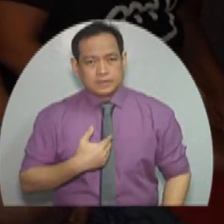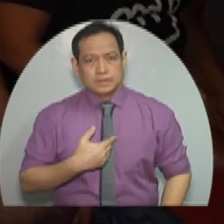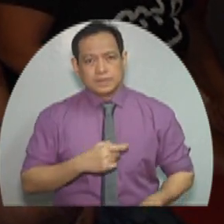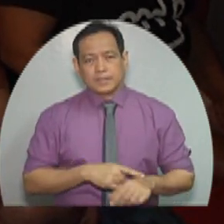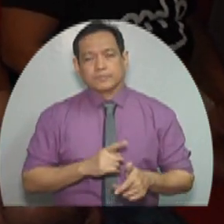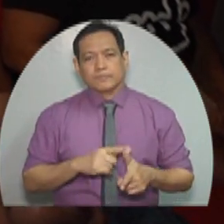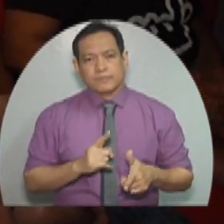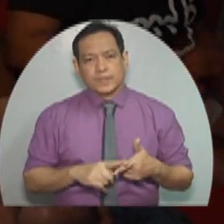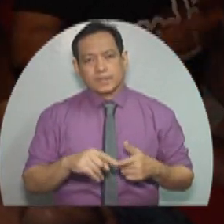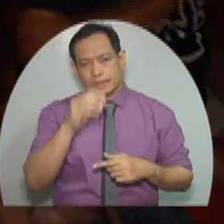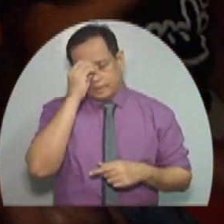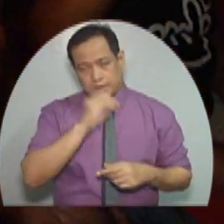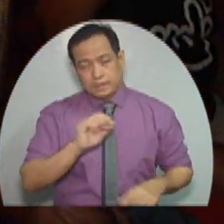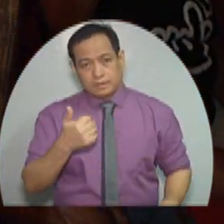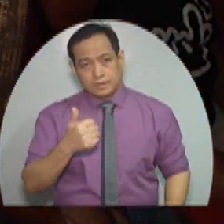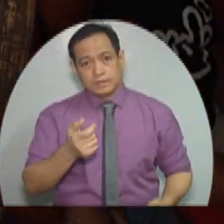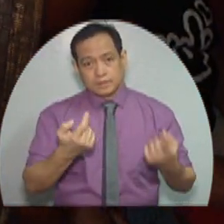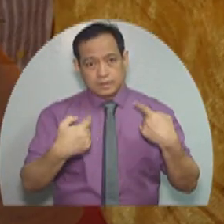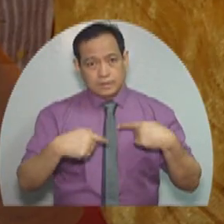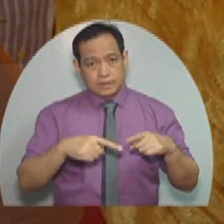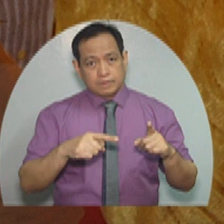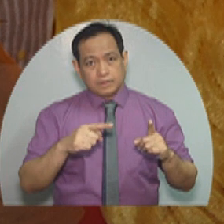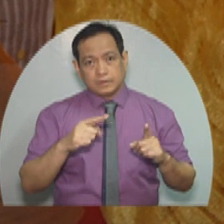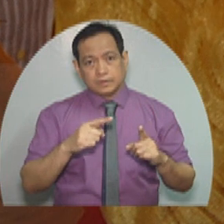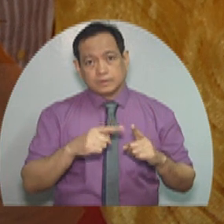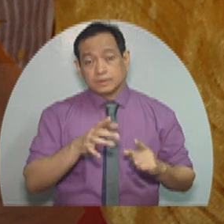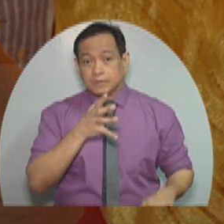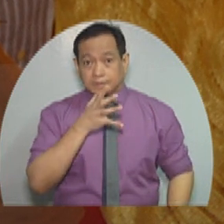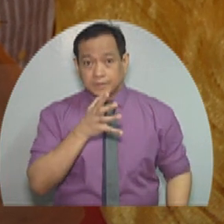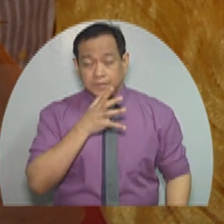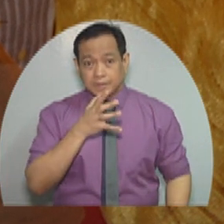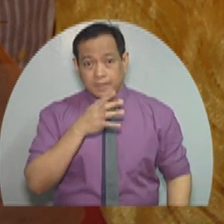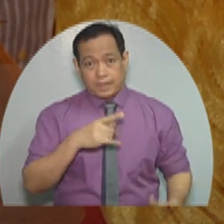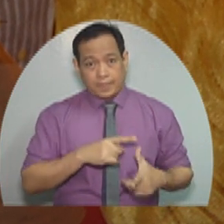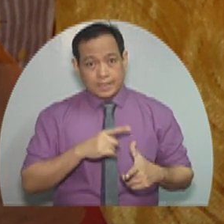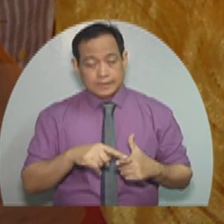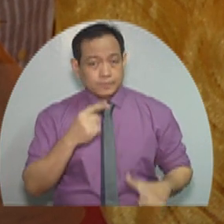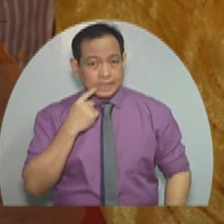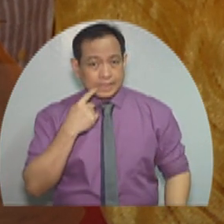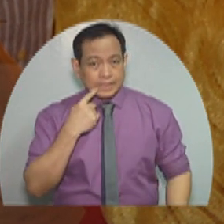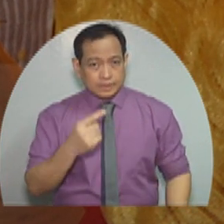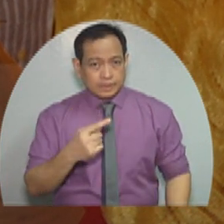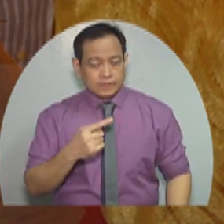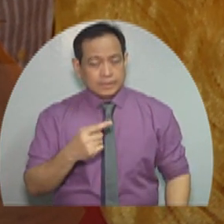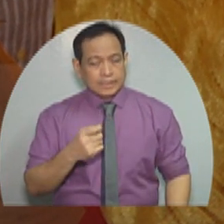nun. Tapos October 10 po, nagpunta na po ako kay mama. Yun po,